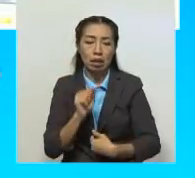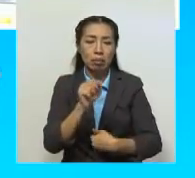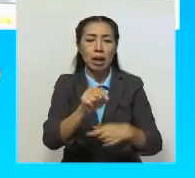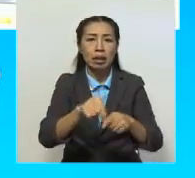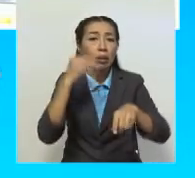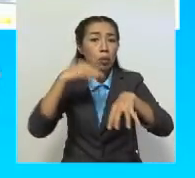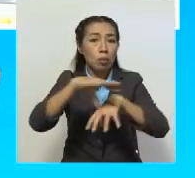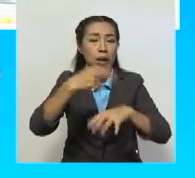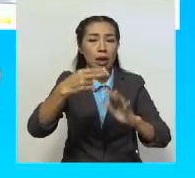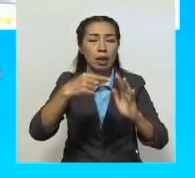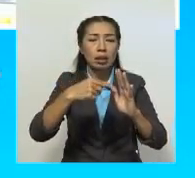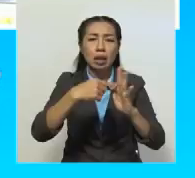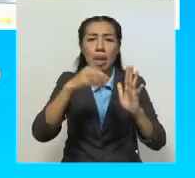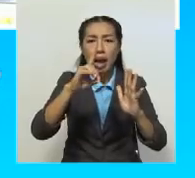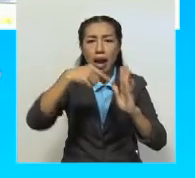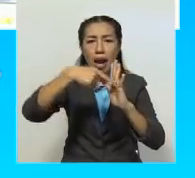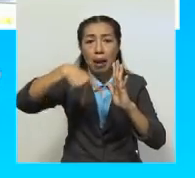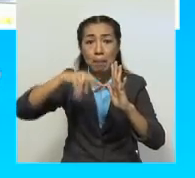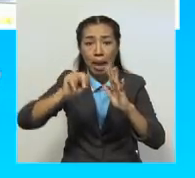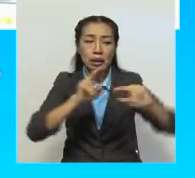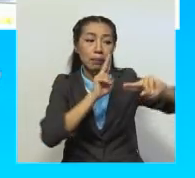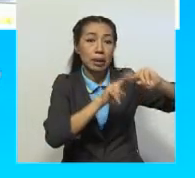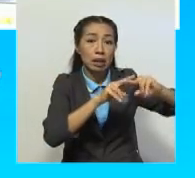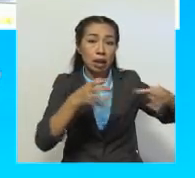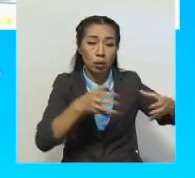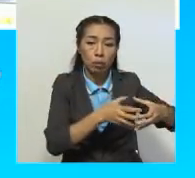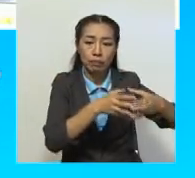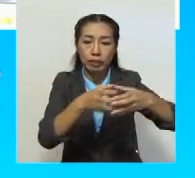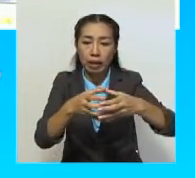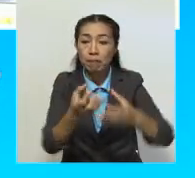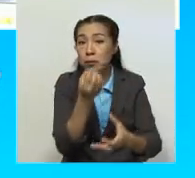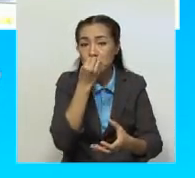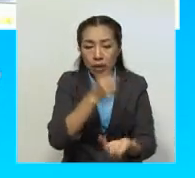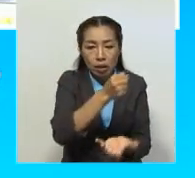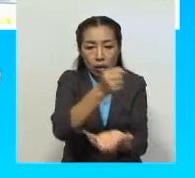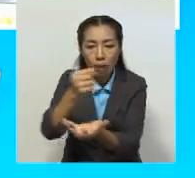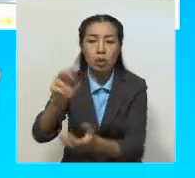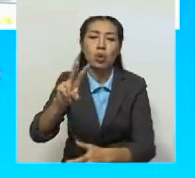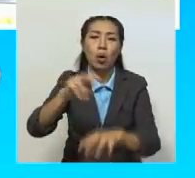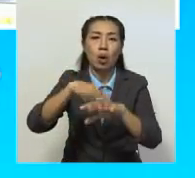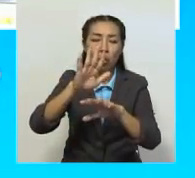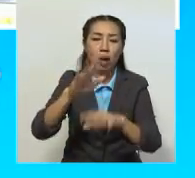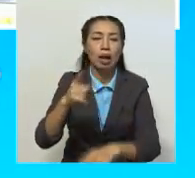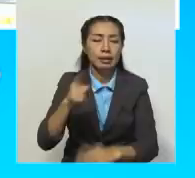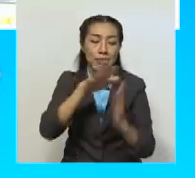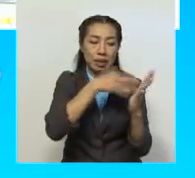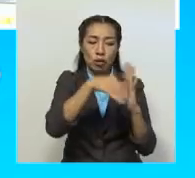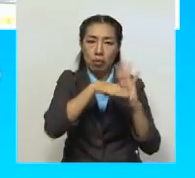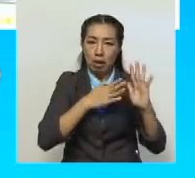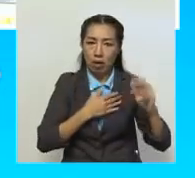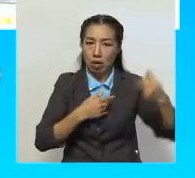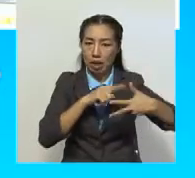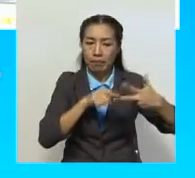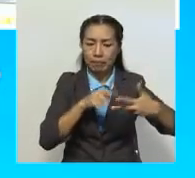ร่วมกับเหล่าอาชาติก็มอบของให้จำนวน200 ชุดนะครับอันนี้ก็เป็นแนวนโยบายแล้วเราก็คาดการณ์ว่าระดับน้ำนี่คงจะ